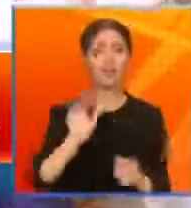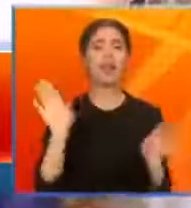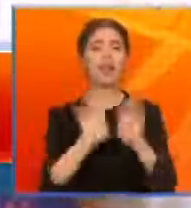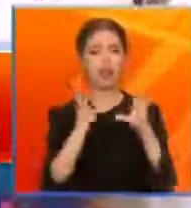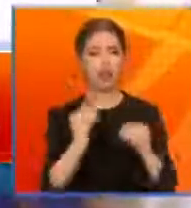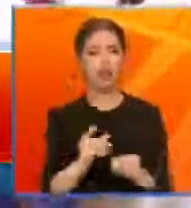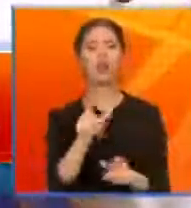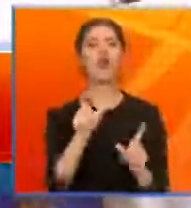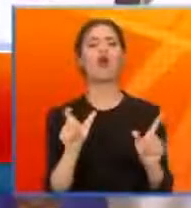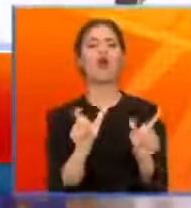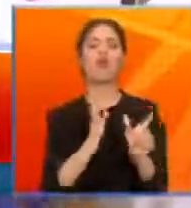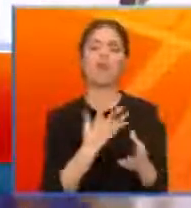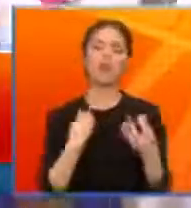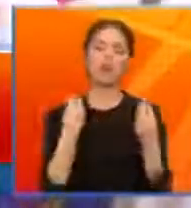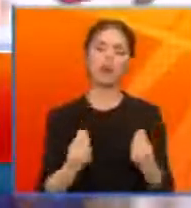karar.